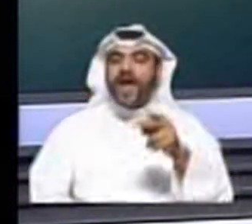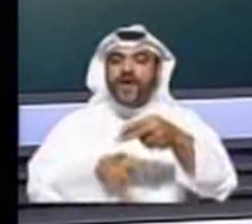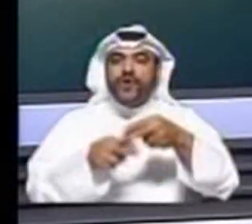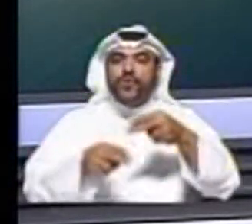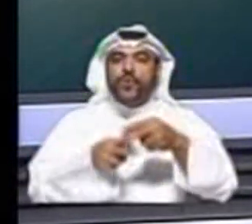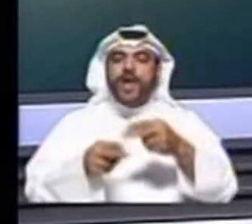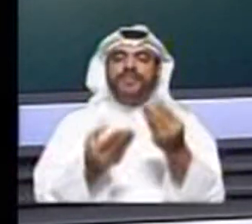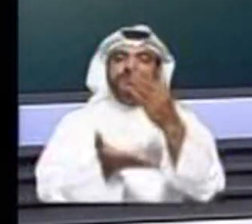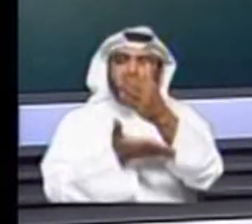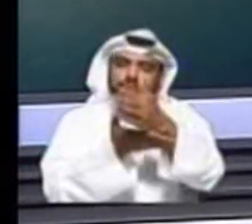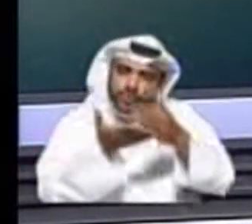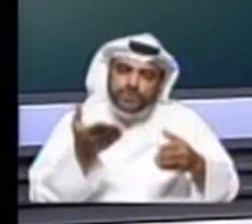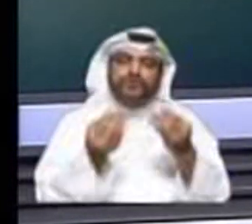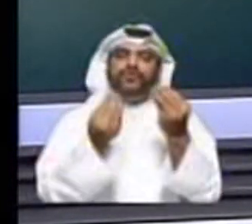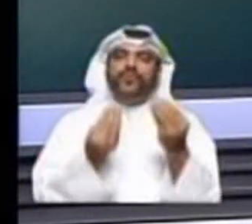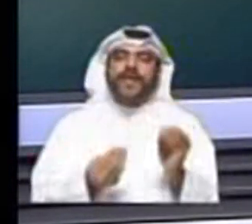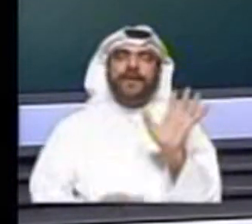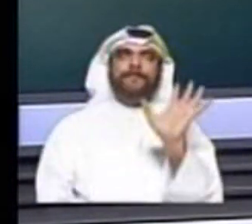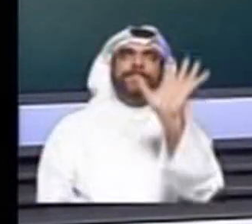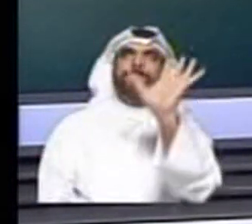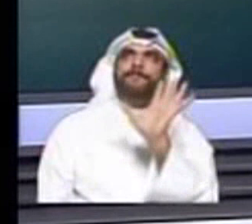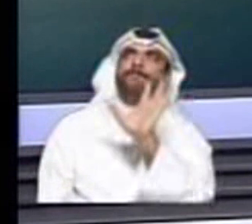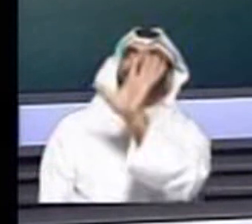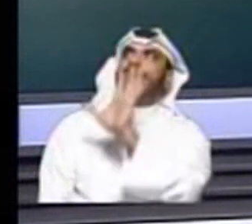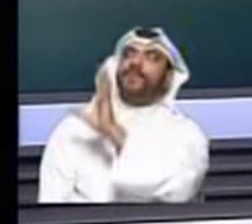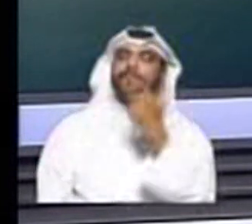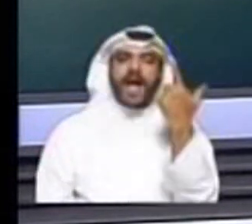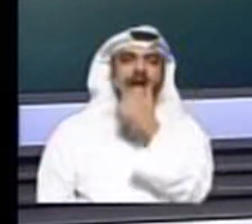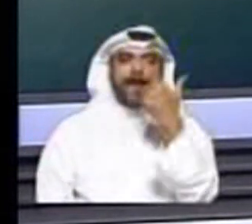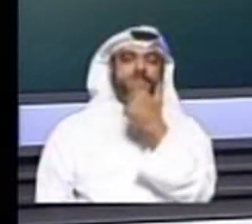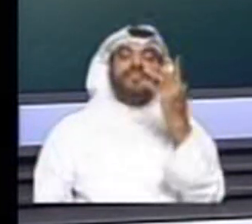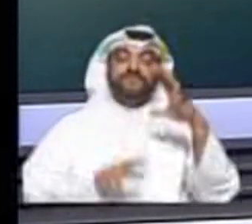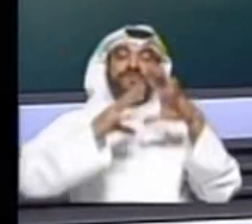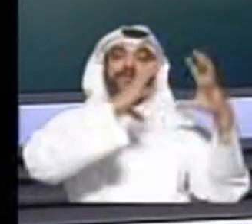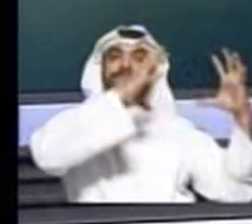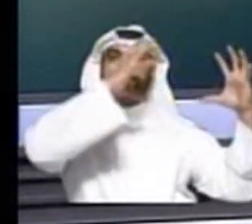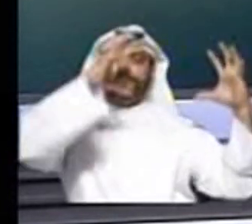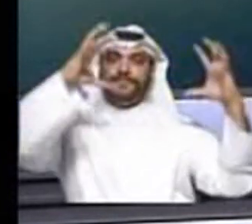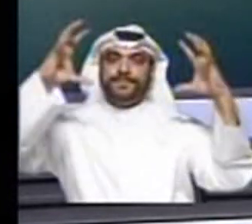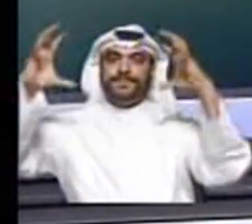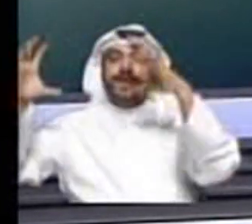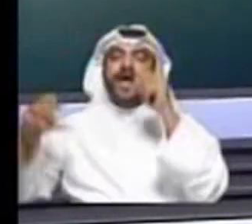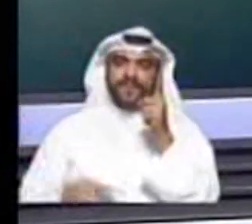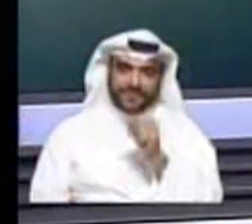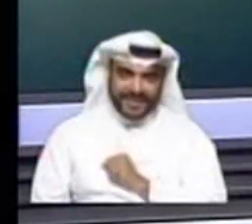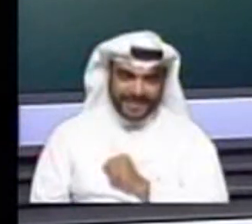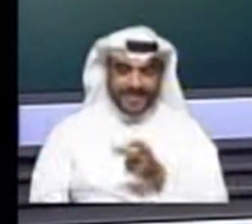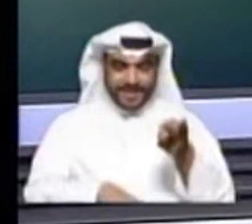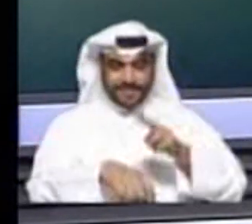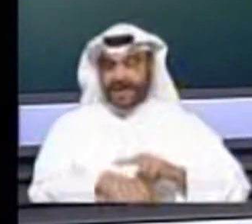جزئيا، الهواء حاليا شمالي شرقي سرعتها 5 كيلومتر في الساعه، درجه الحراره الحاليه 27 درجه مئويه، الرطوبه